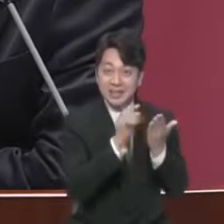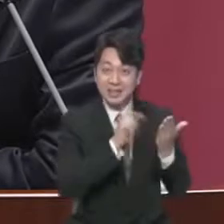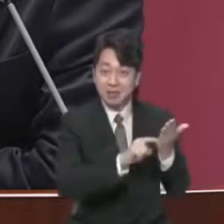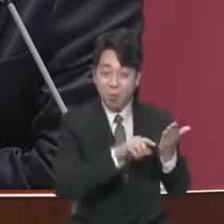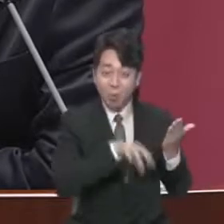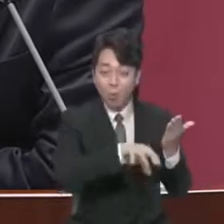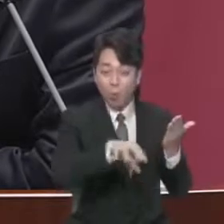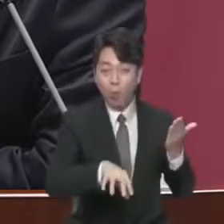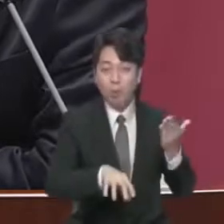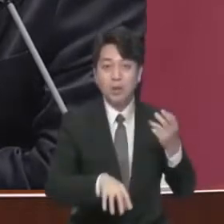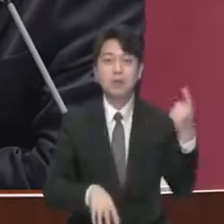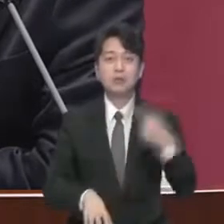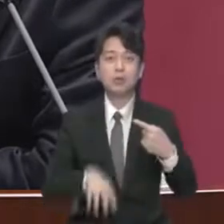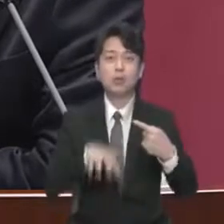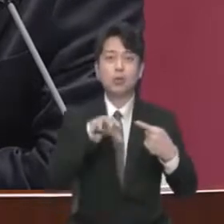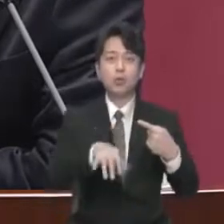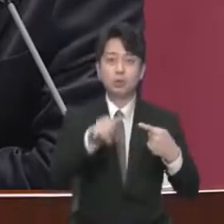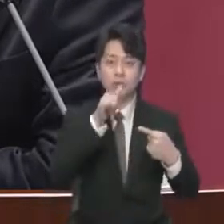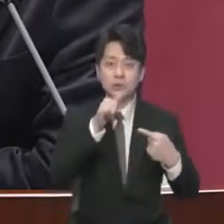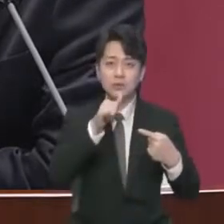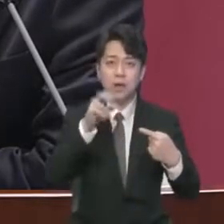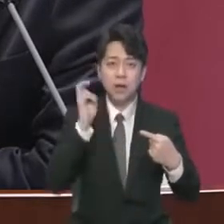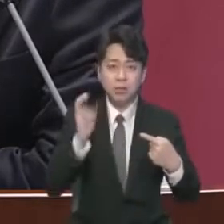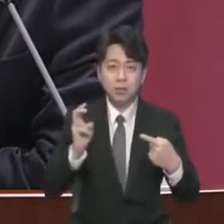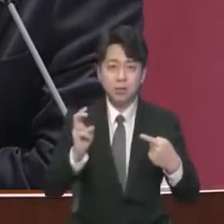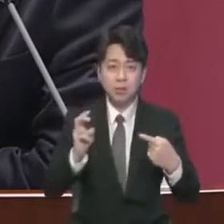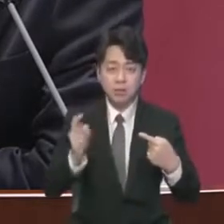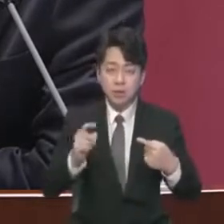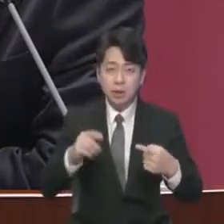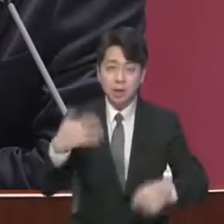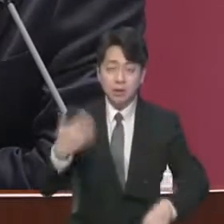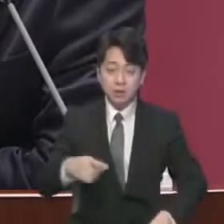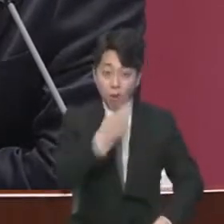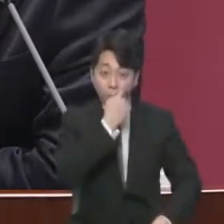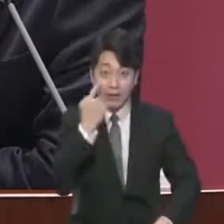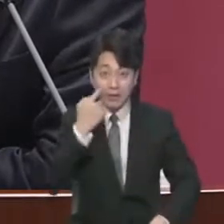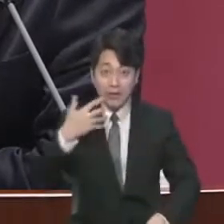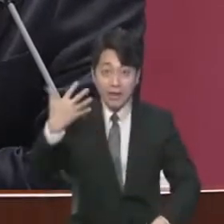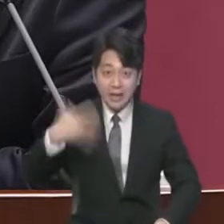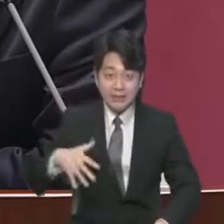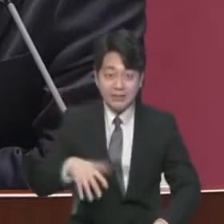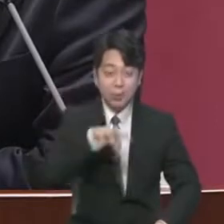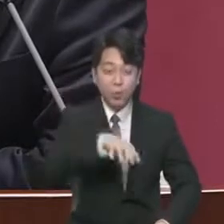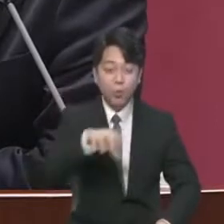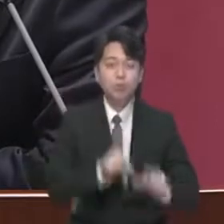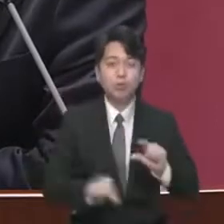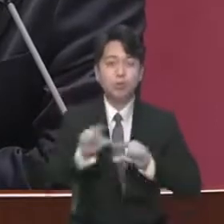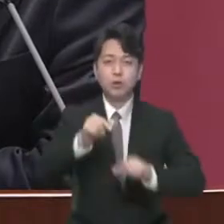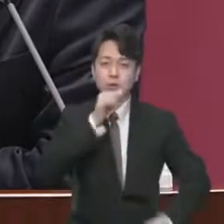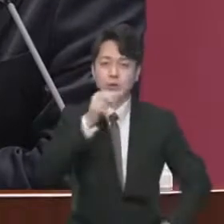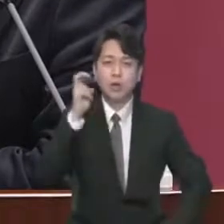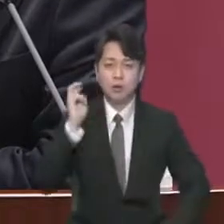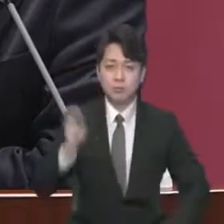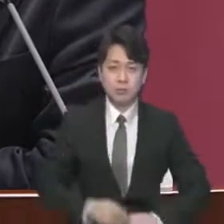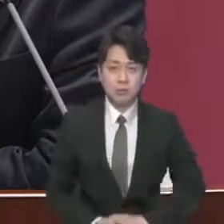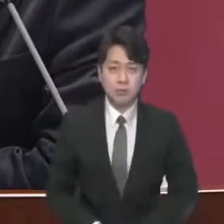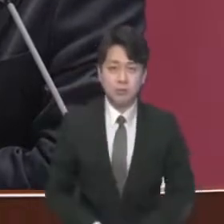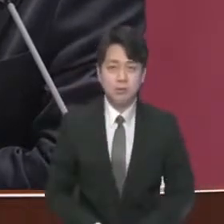되어 있습니다. 아마 확인하지 않은 더 많은 지자체 및 산하에 있는 도서관에도 아마 배치가 되어 있을 것 같고요. 그런데 이 책을